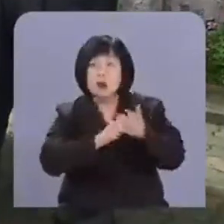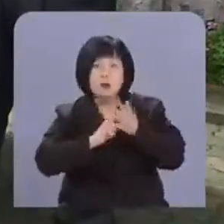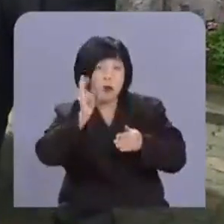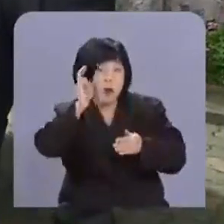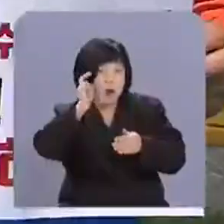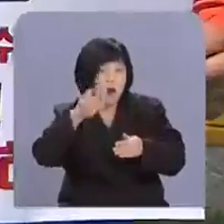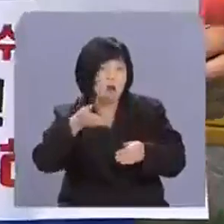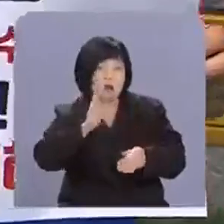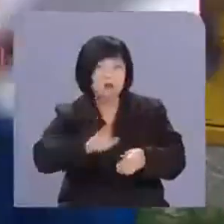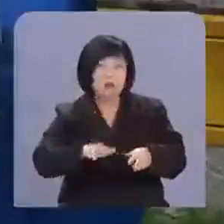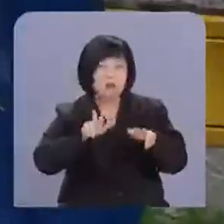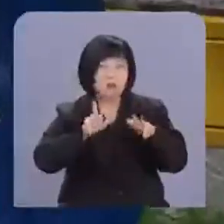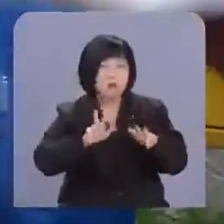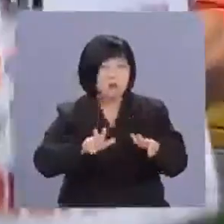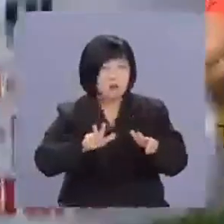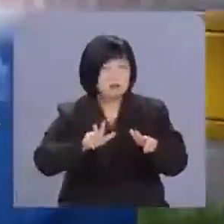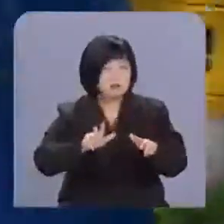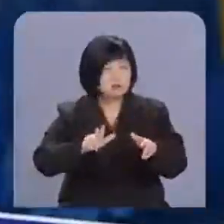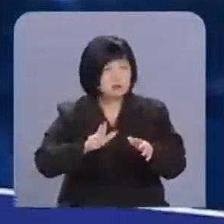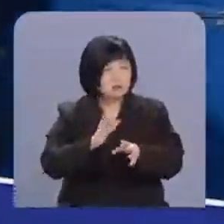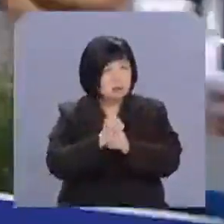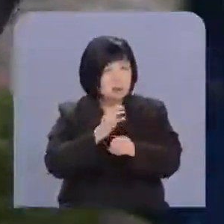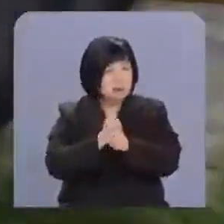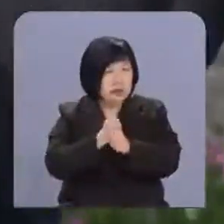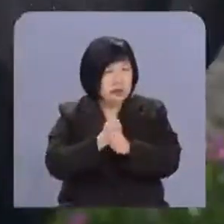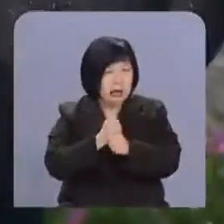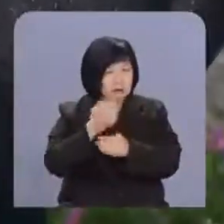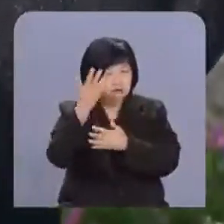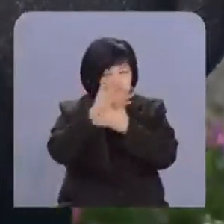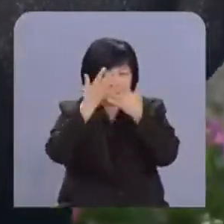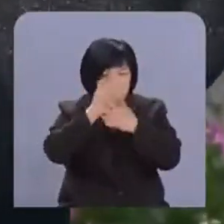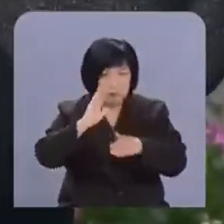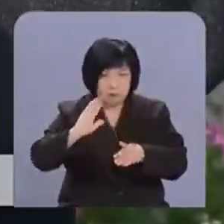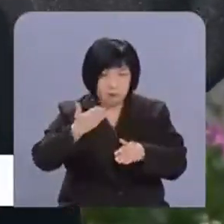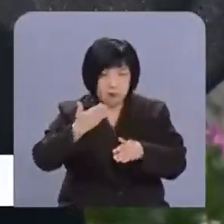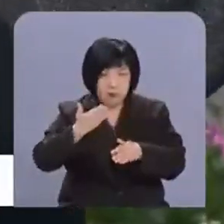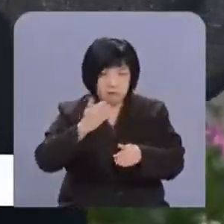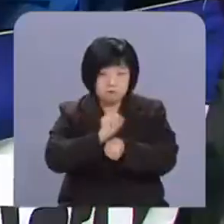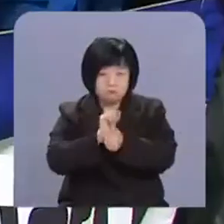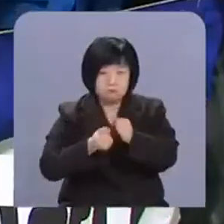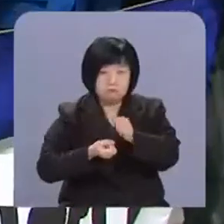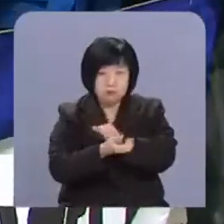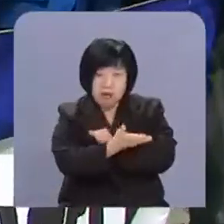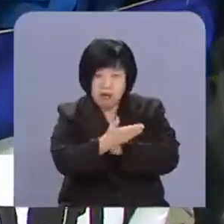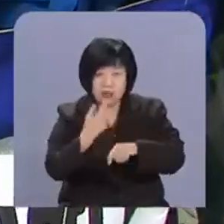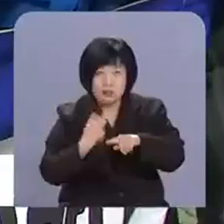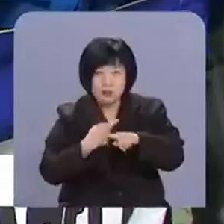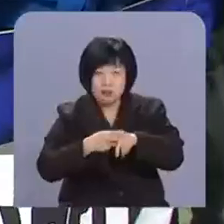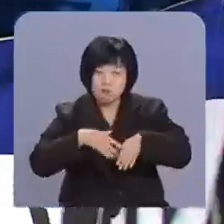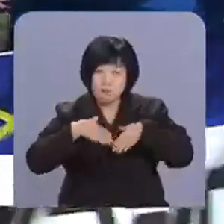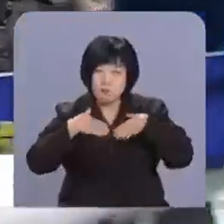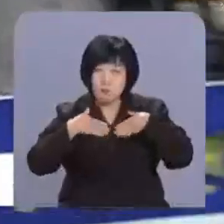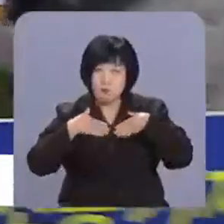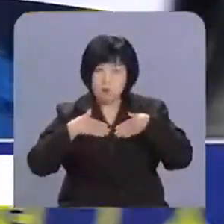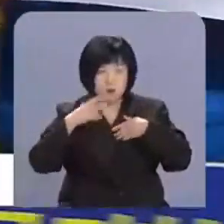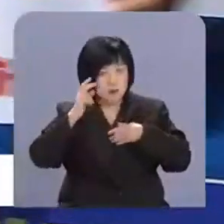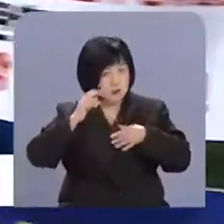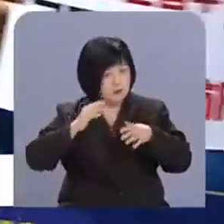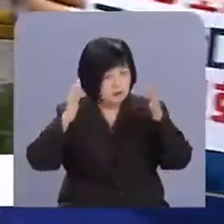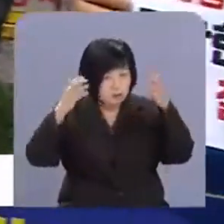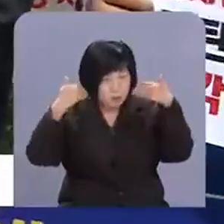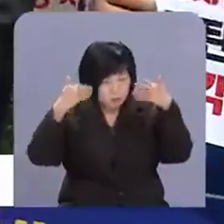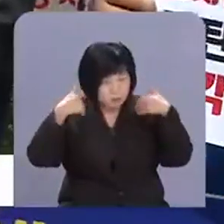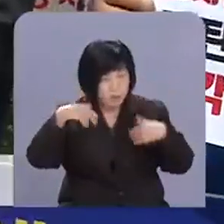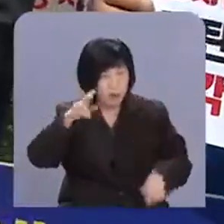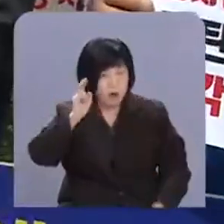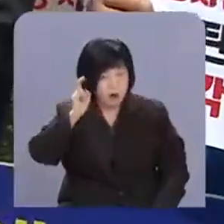진행대로라면 시점을 장담하기 어렵습니다. 오염수 방류 역시 올해 봄부터 여름쯤이 될 것이라는 일본 측 계획만 있을